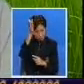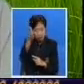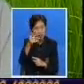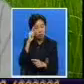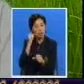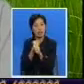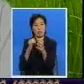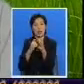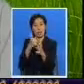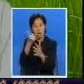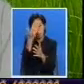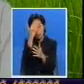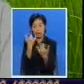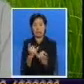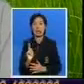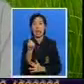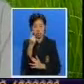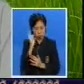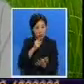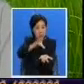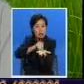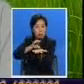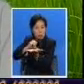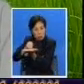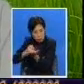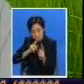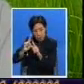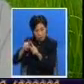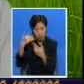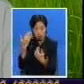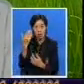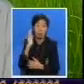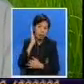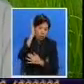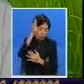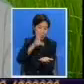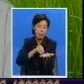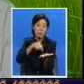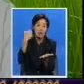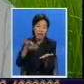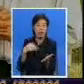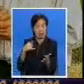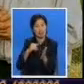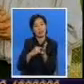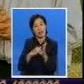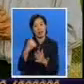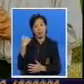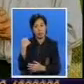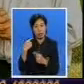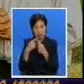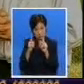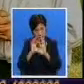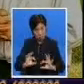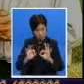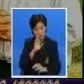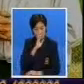ฐานข้อมูลแล้วแล้วก็ครั้งนี้ก็ต้องจะเรียกว่าขู่นิดๆก็ได้นะครับว่าถ้าแจ้งข้อมูลเท็จนี่ก็เ